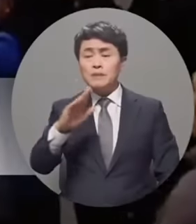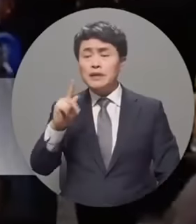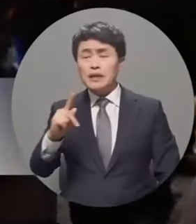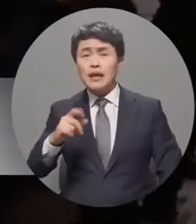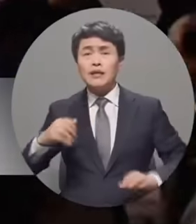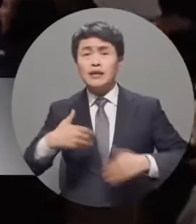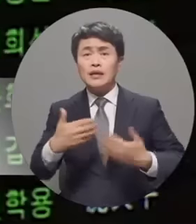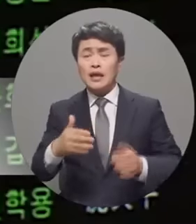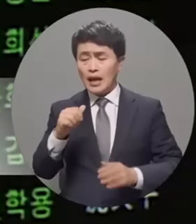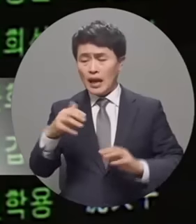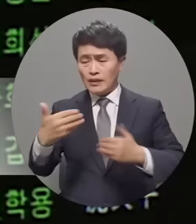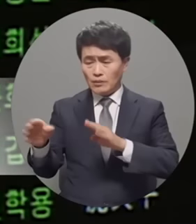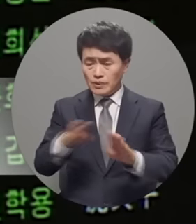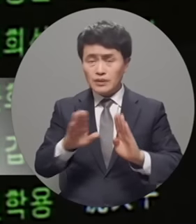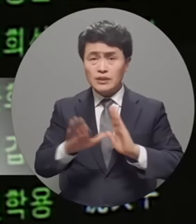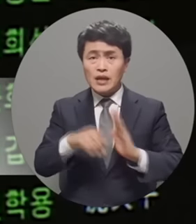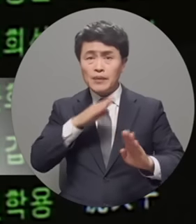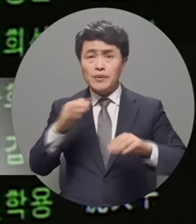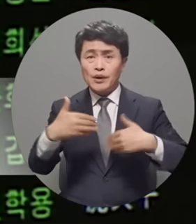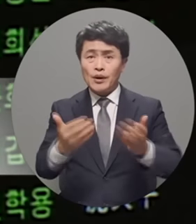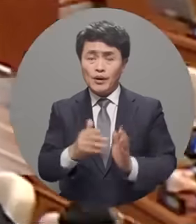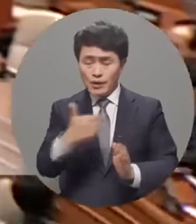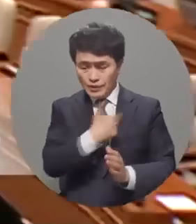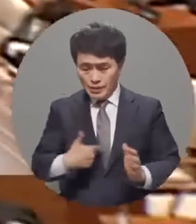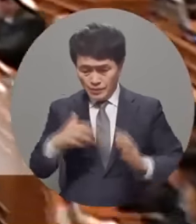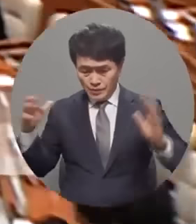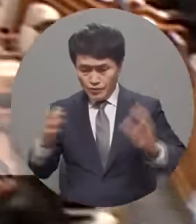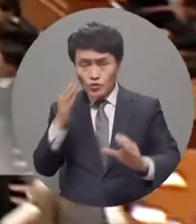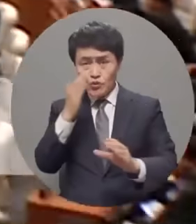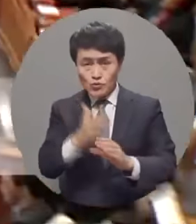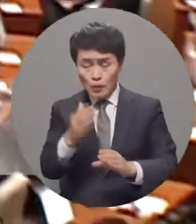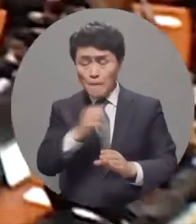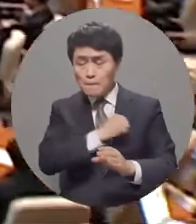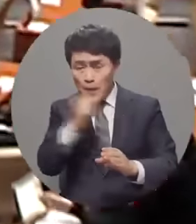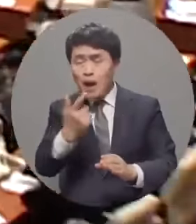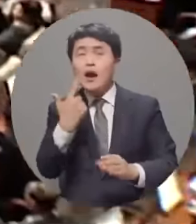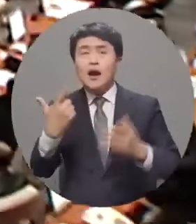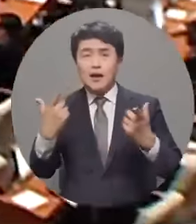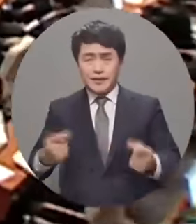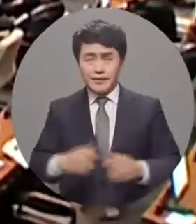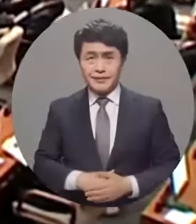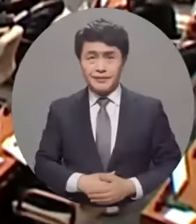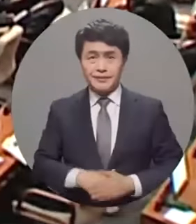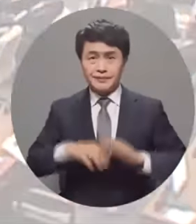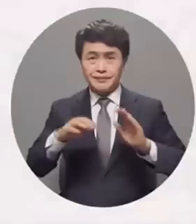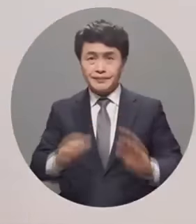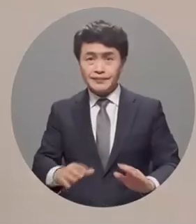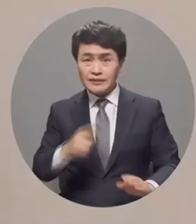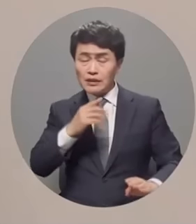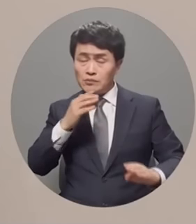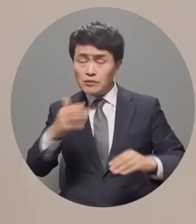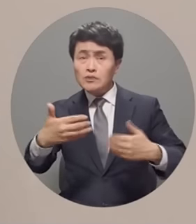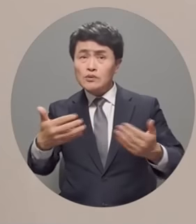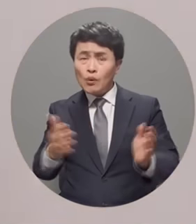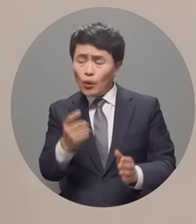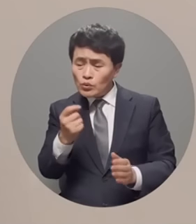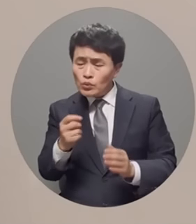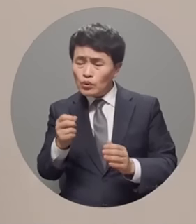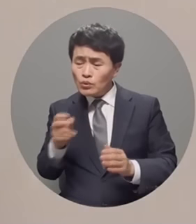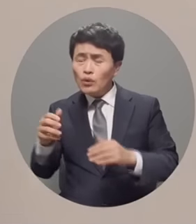한나라당의 불참 속에 민주당 전신인 대통합 민주신당 주도로 가결되기도 했습니다. 다만 민주당 역시 소수 여당